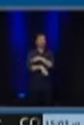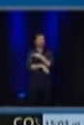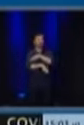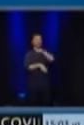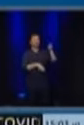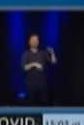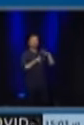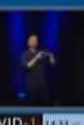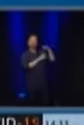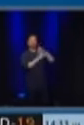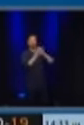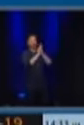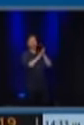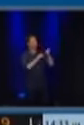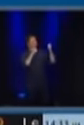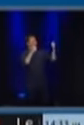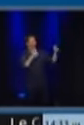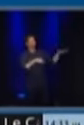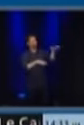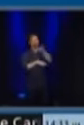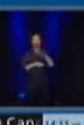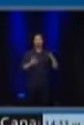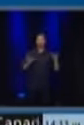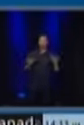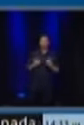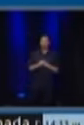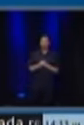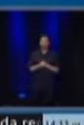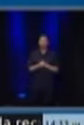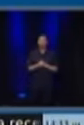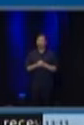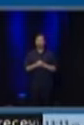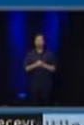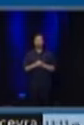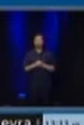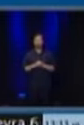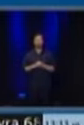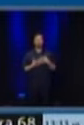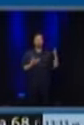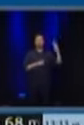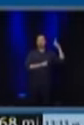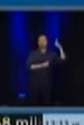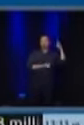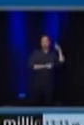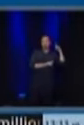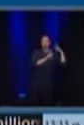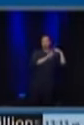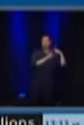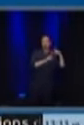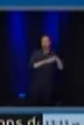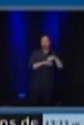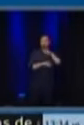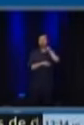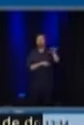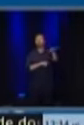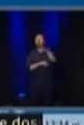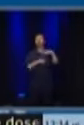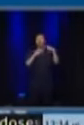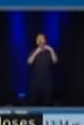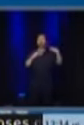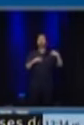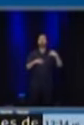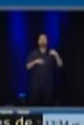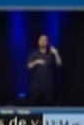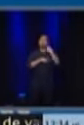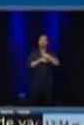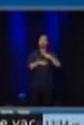hôpitaux. D'accord. Puis d'accord avec ça? Oui, tout à fait. Puis ma seconde question, c'est vous donnez le feu vert aux camps de jour et aux camps d'été